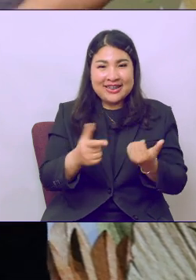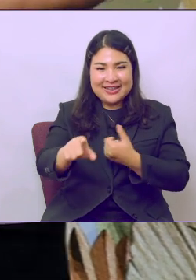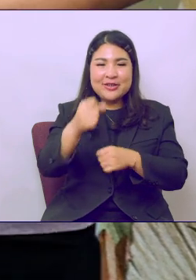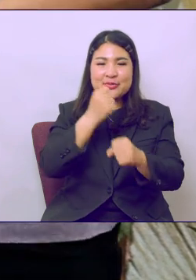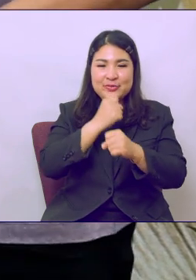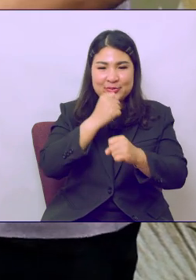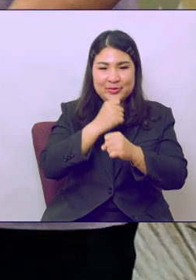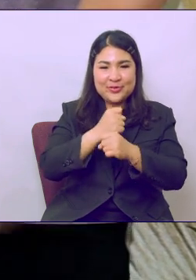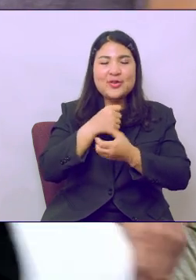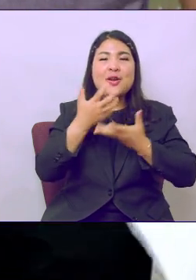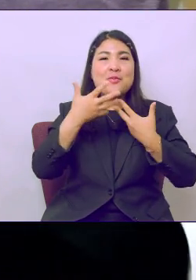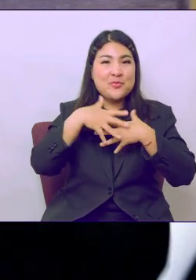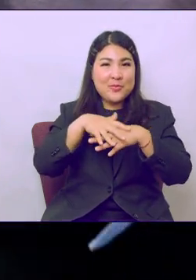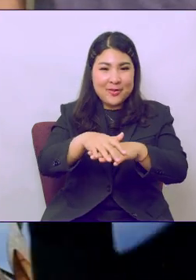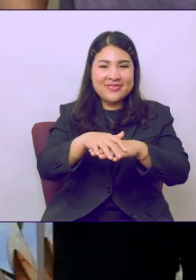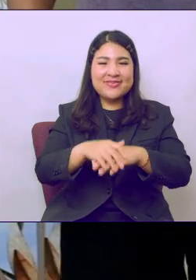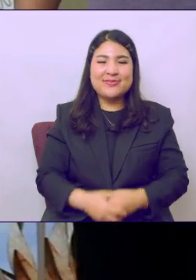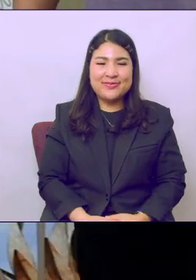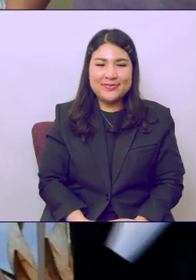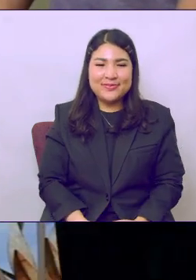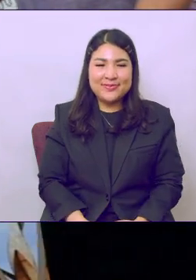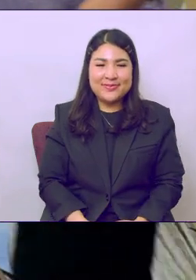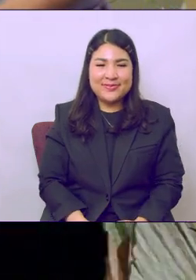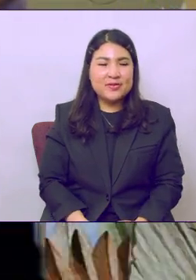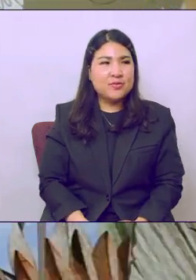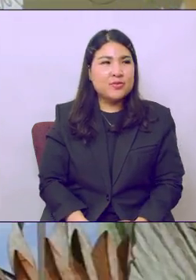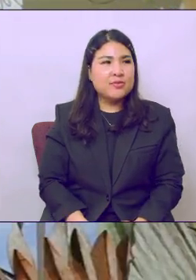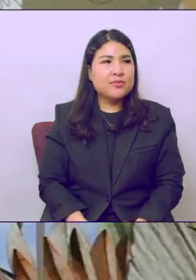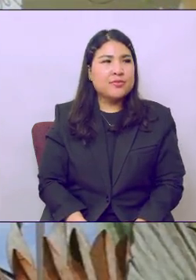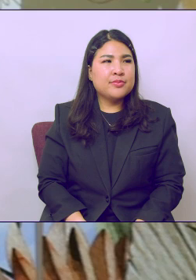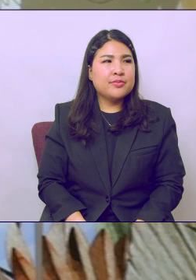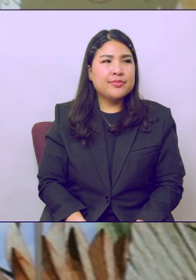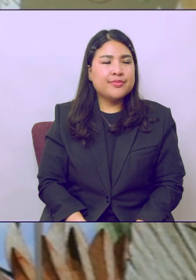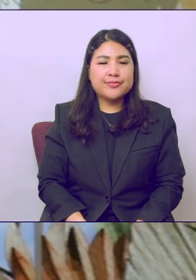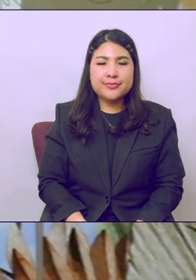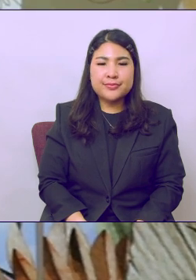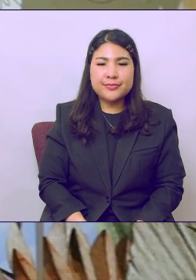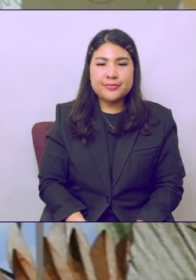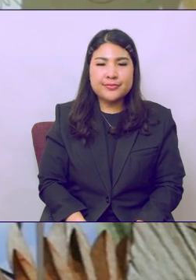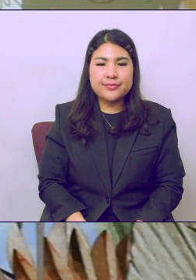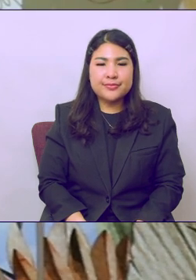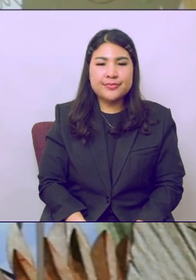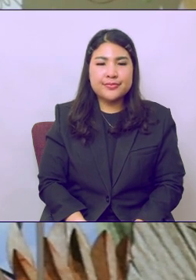workshopด้วยกันนะครับระวังสายไฟนะ